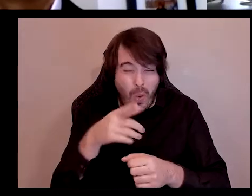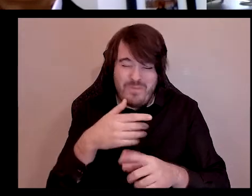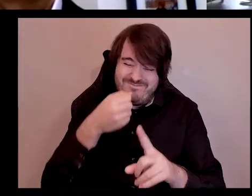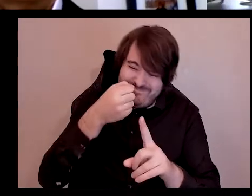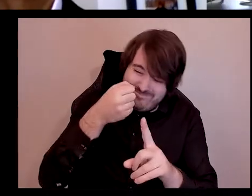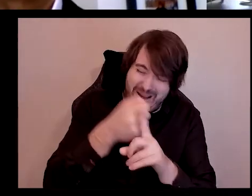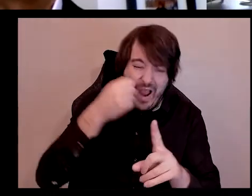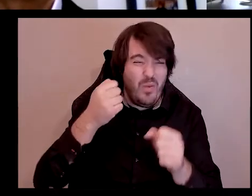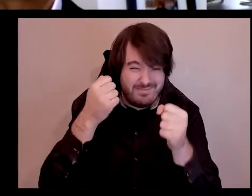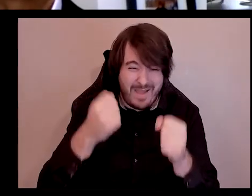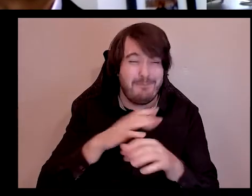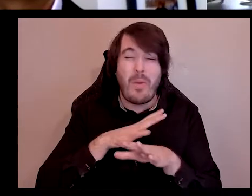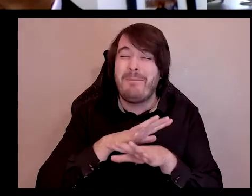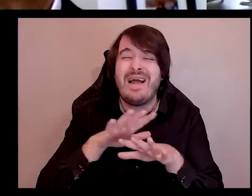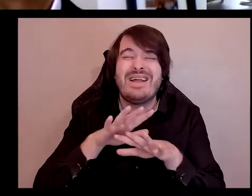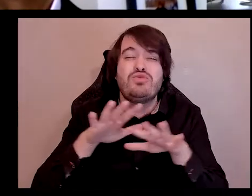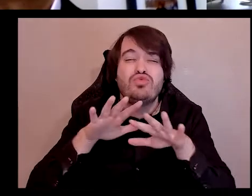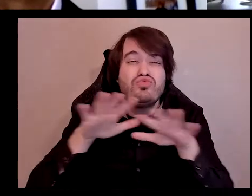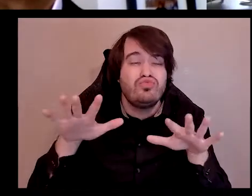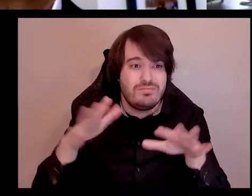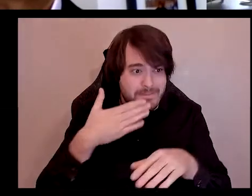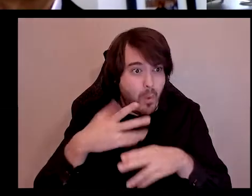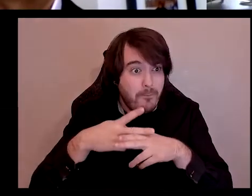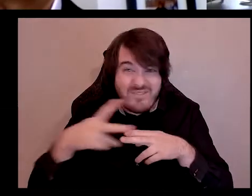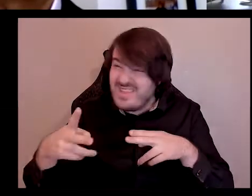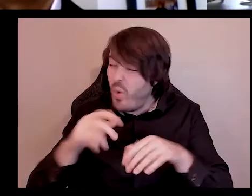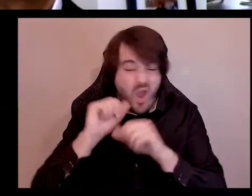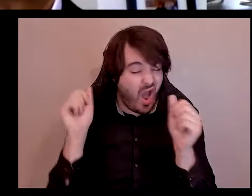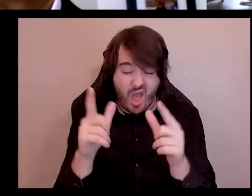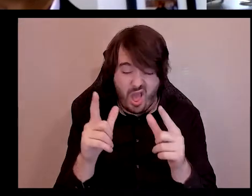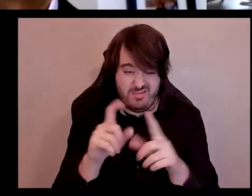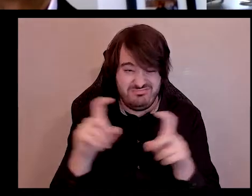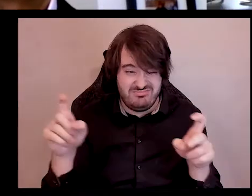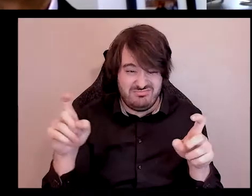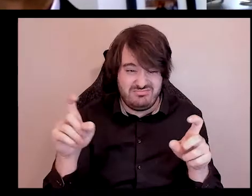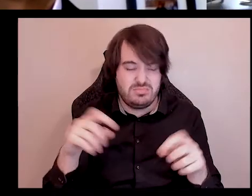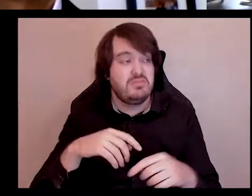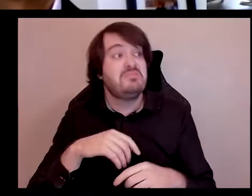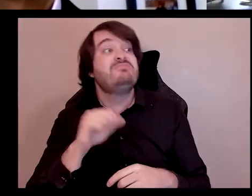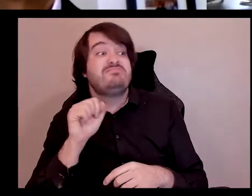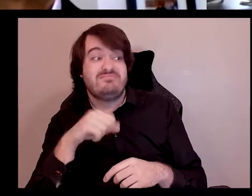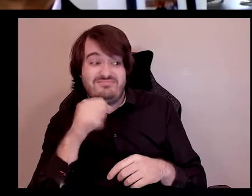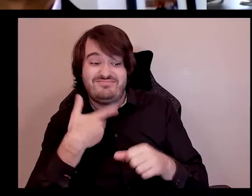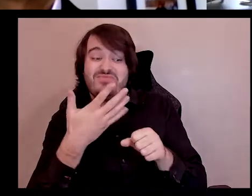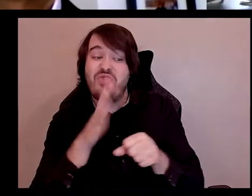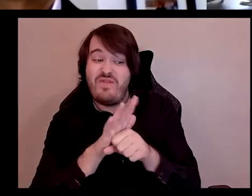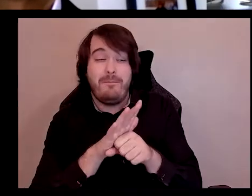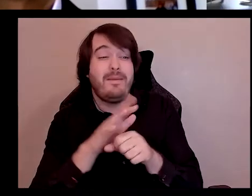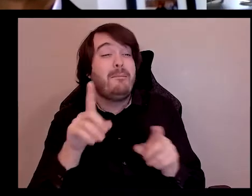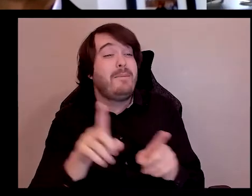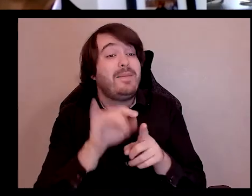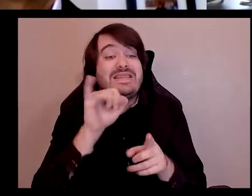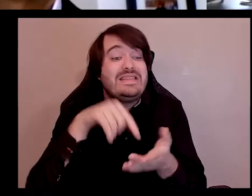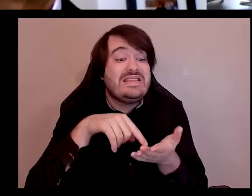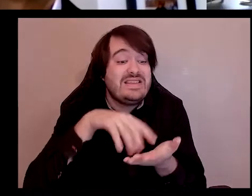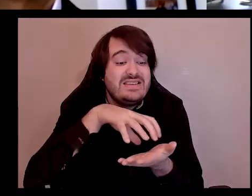a de très bonnes opportunités partout, partout, partout. Et toutes professions confondues, là. Je vous le confirme, effectivement, même